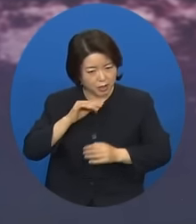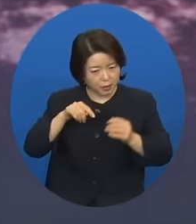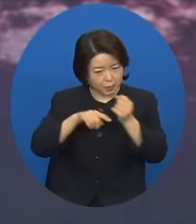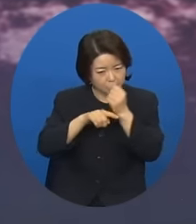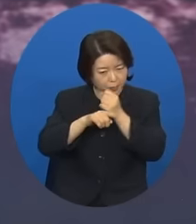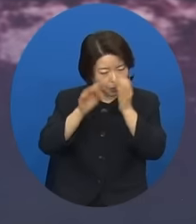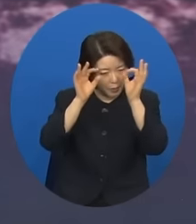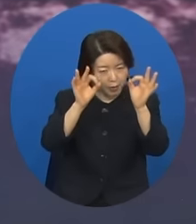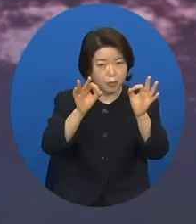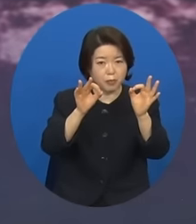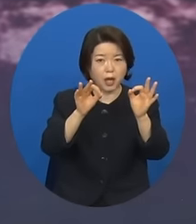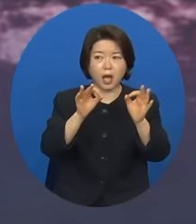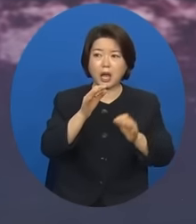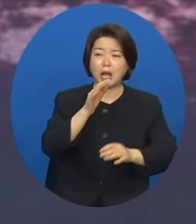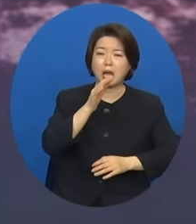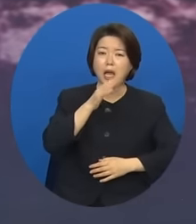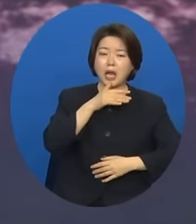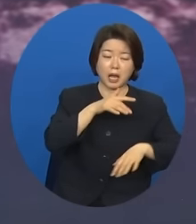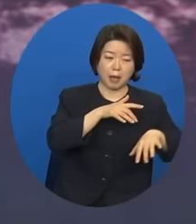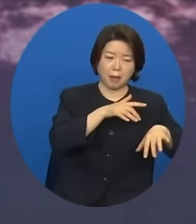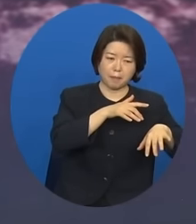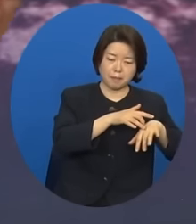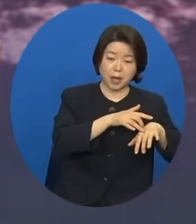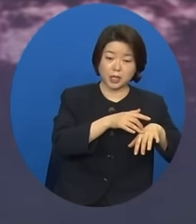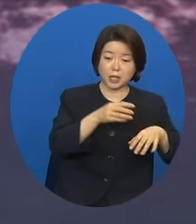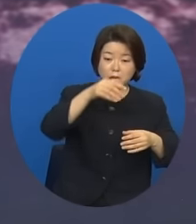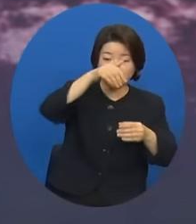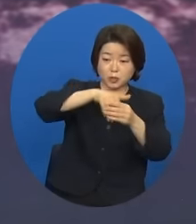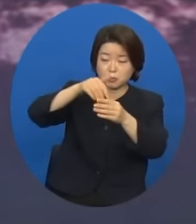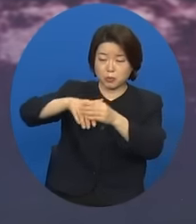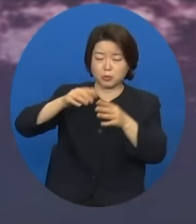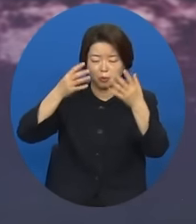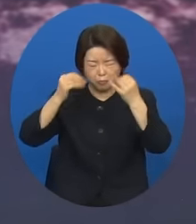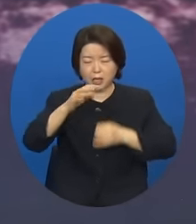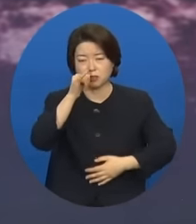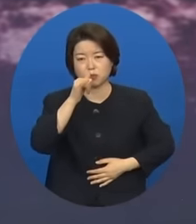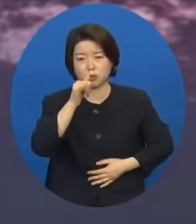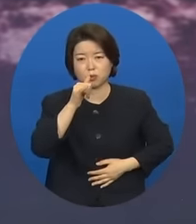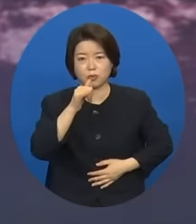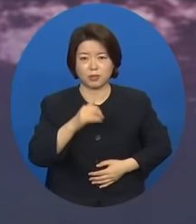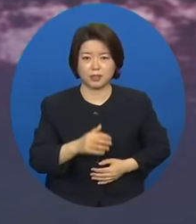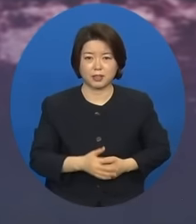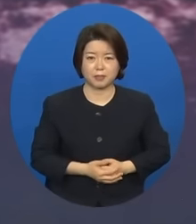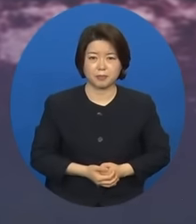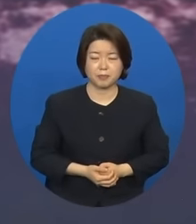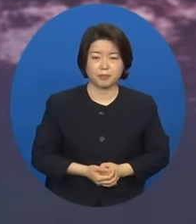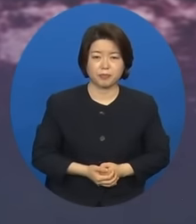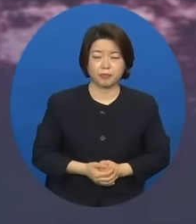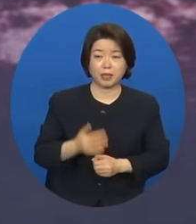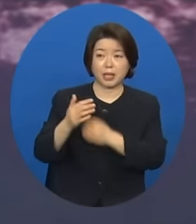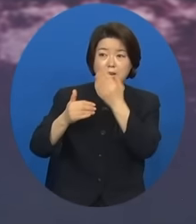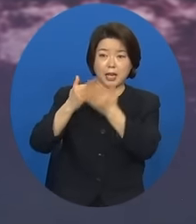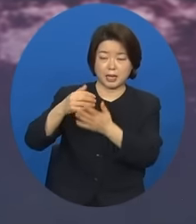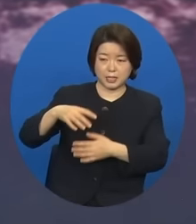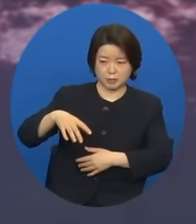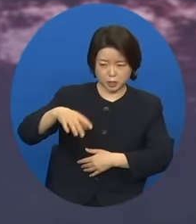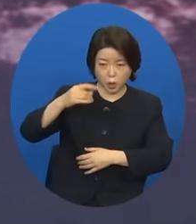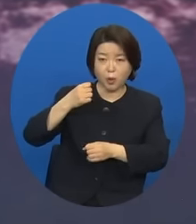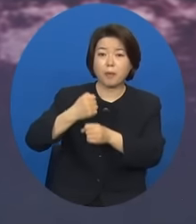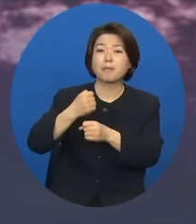따져보면 마귀가 뿌려놓은 씨앗이 얼마나 많은지 몰라요 하나님이 창조하신